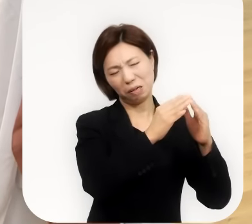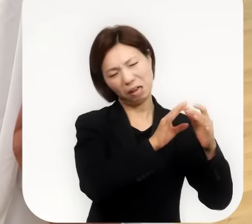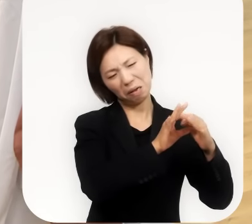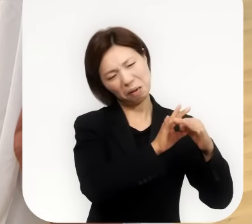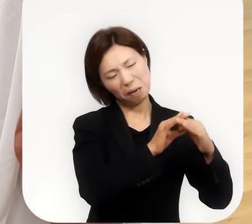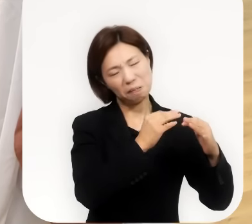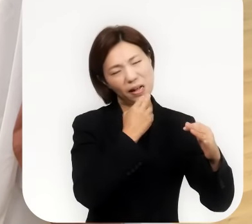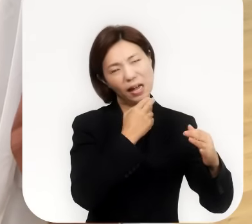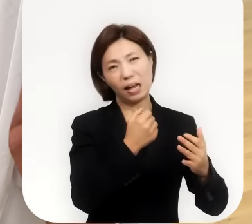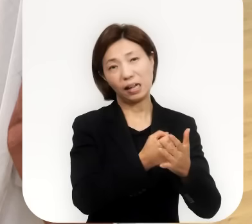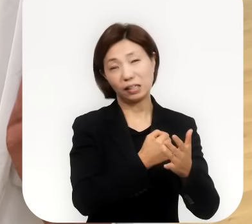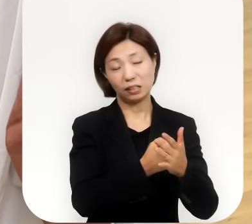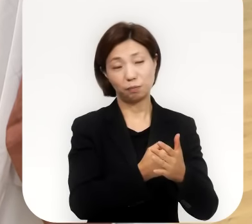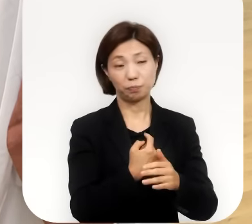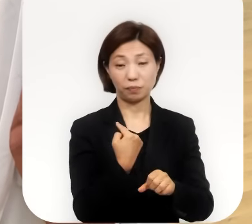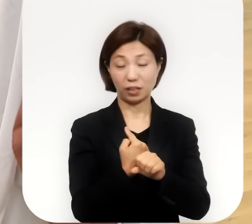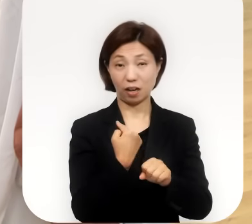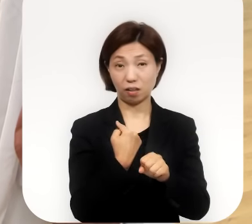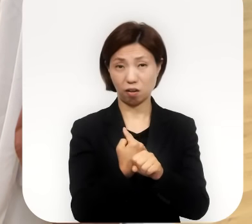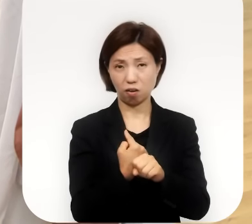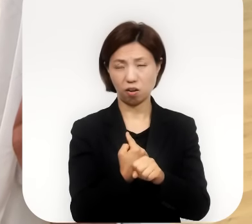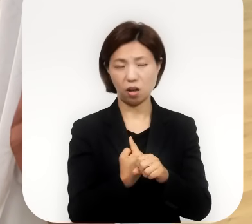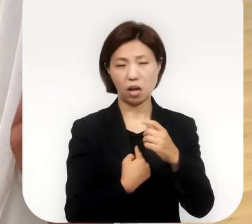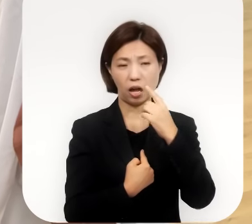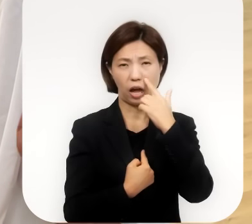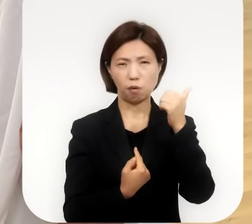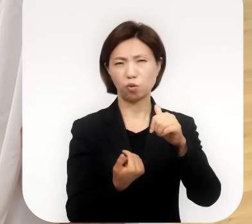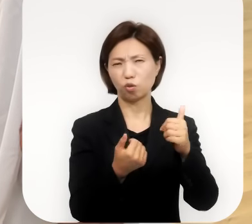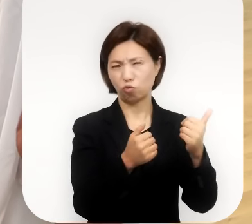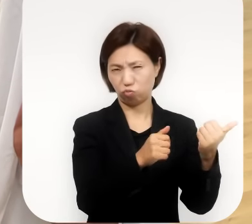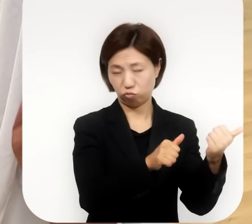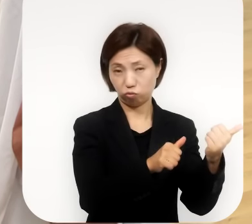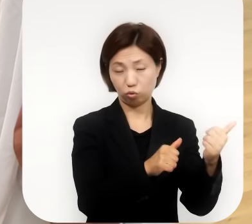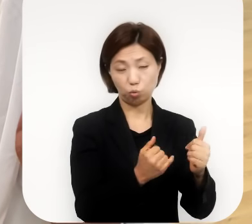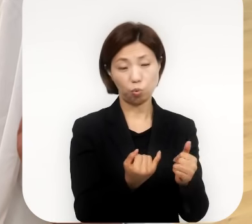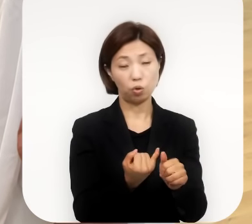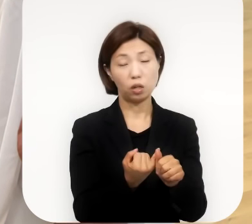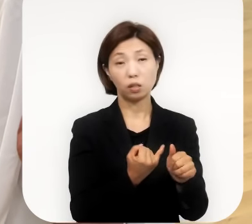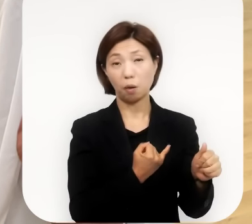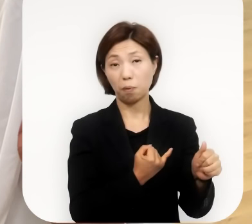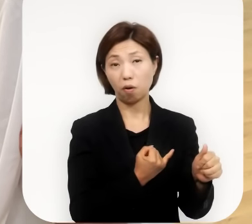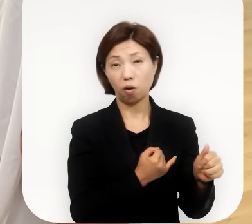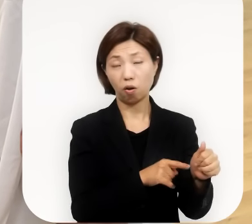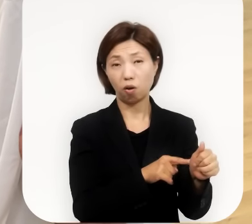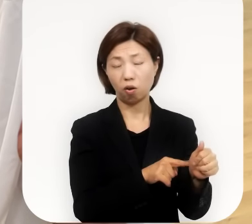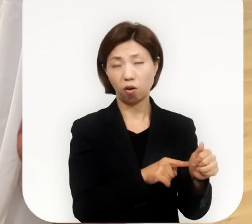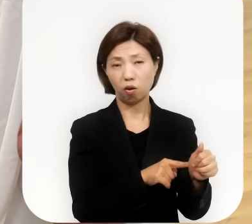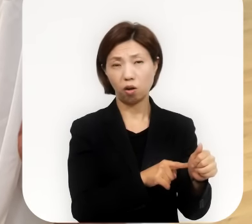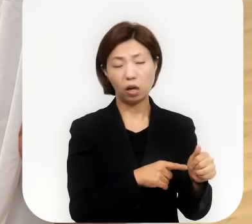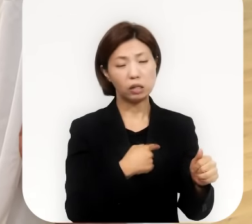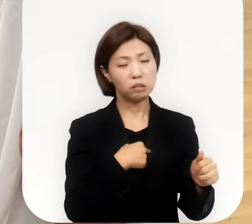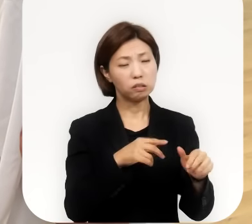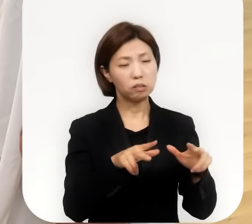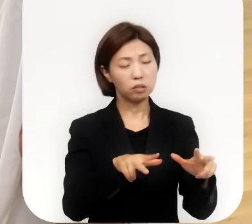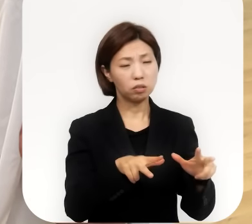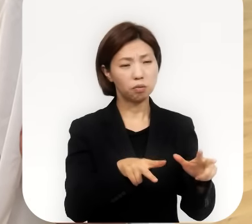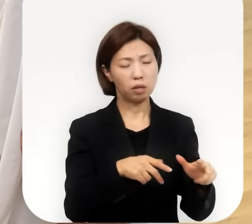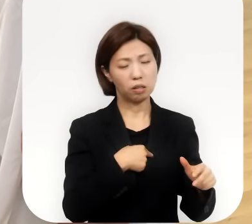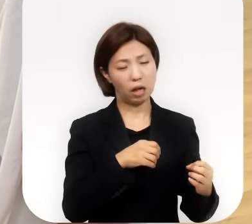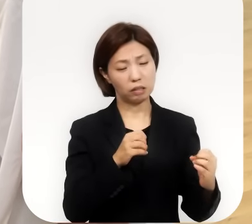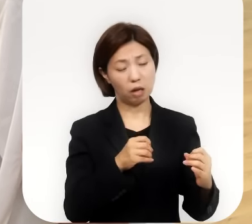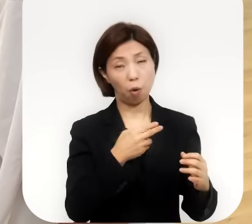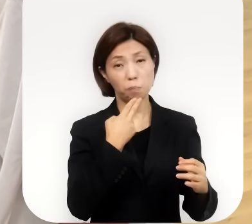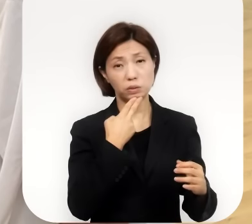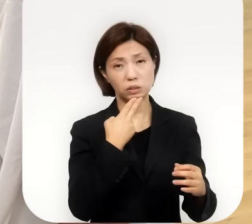있어서 질문드립니다 아버님이 작년에 많이 아프시다 돌아가시고 남편이 저와 상해 한마디 없이 진사 들고 시댁으로